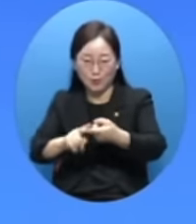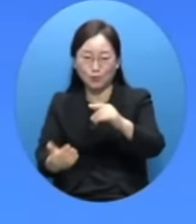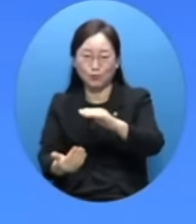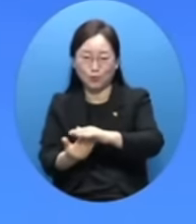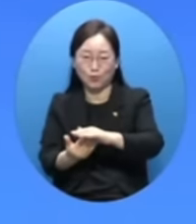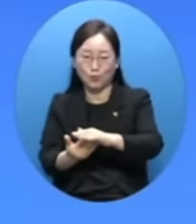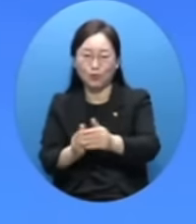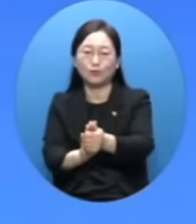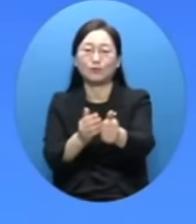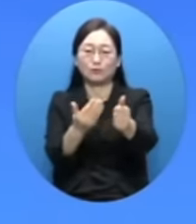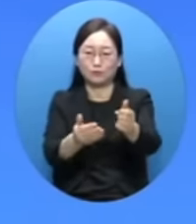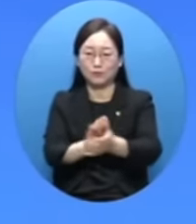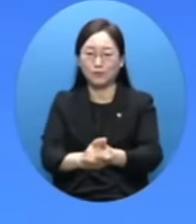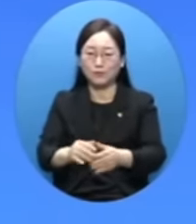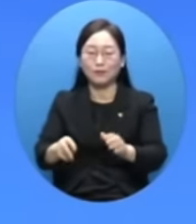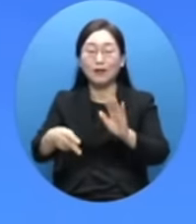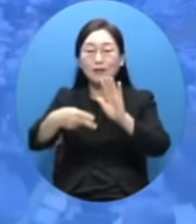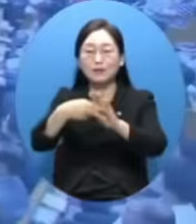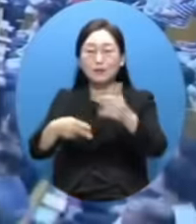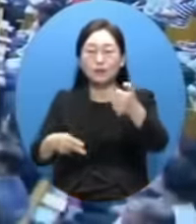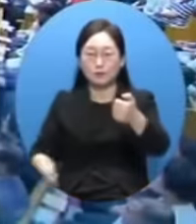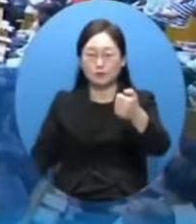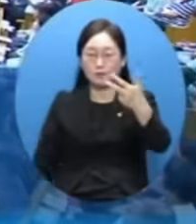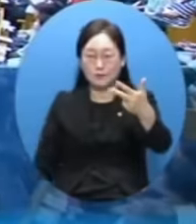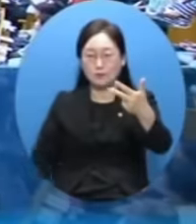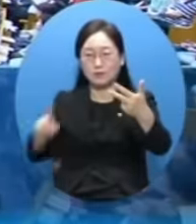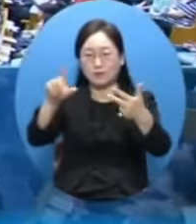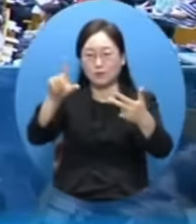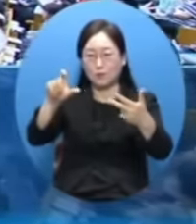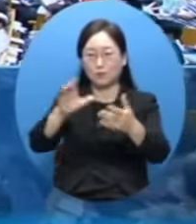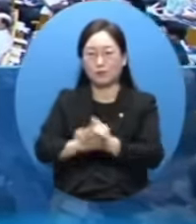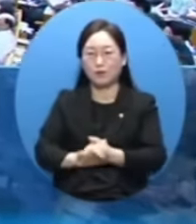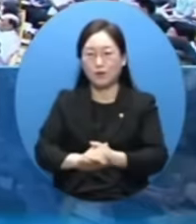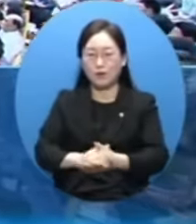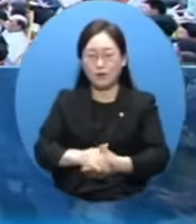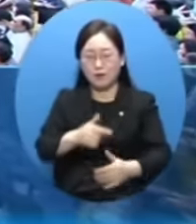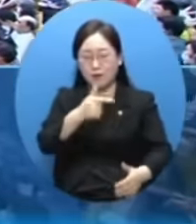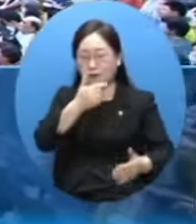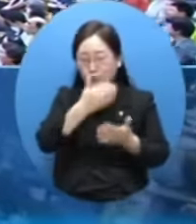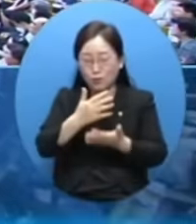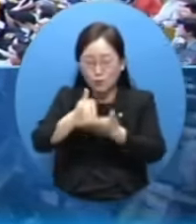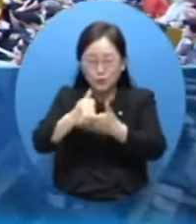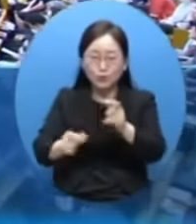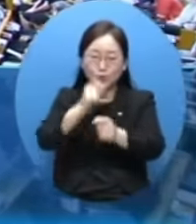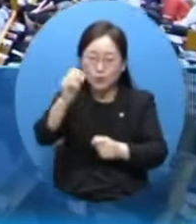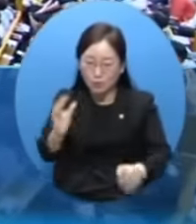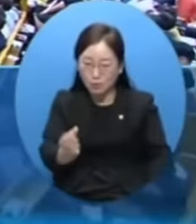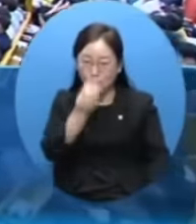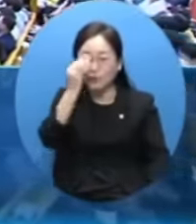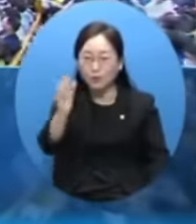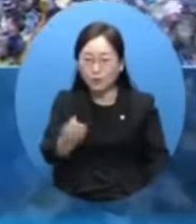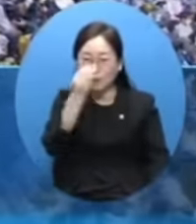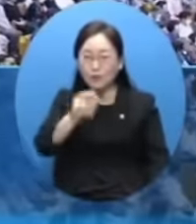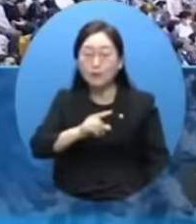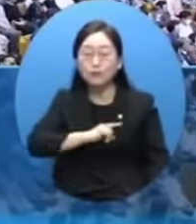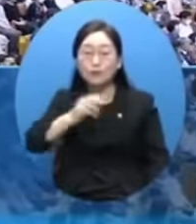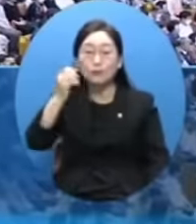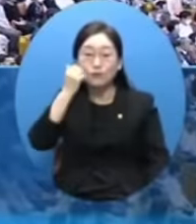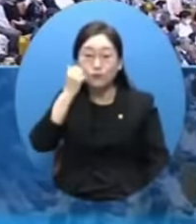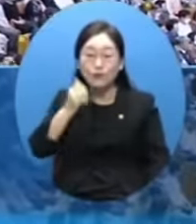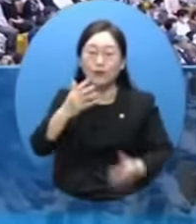것입니다. 이사야 57장 15절입니다. 지극히 존귀하며 영원히 거룩하시며 거룩하다 이름하는 이가 이와